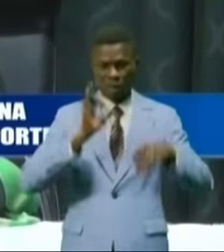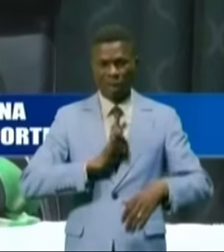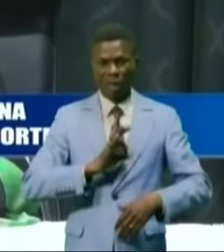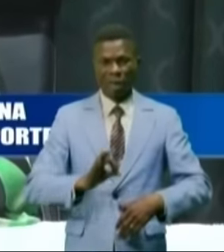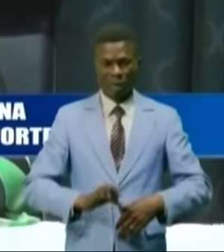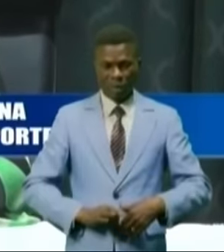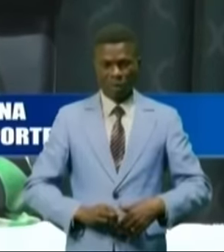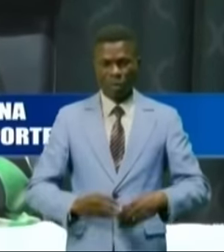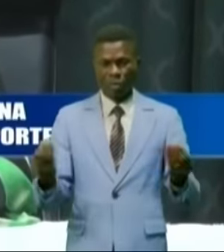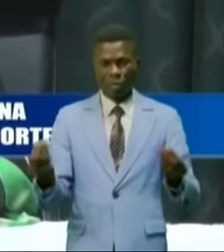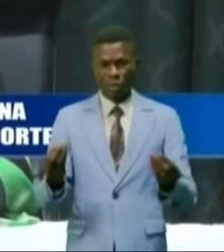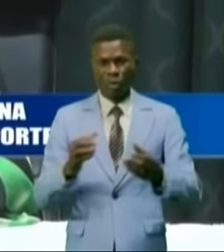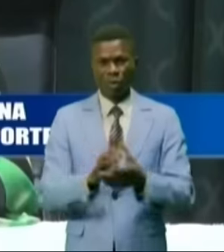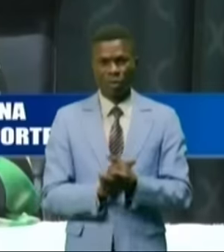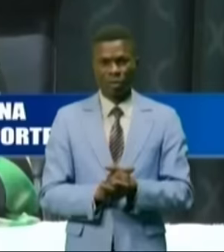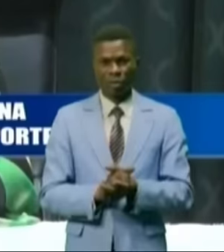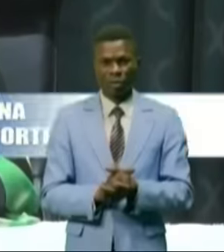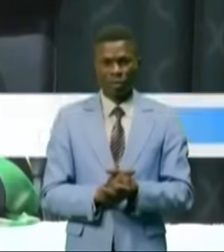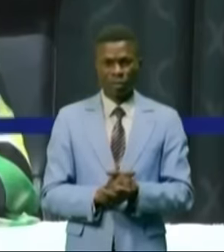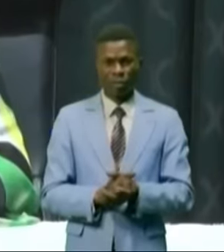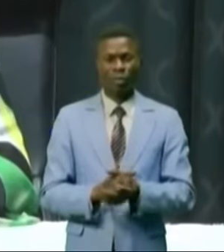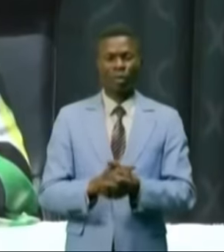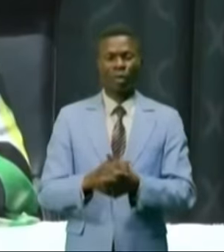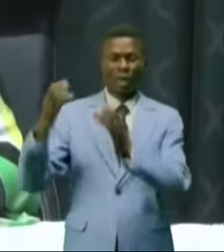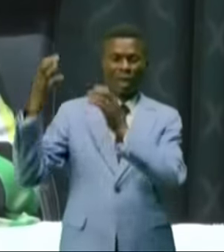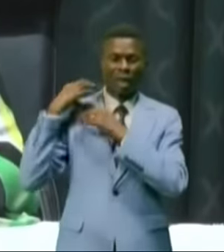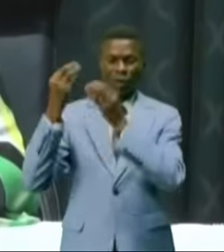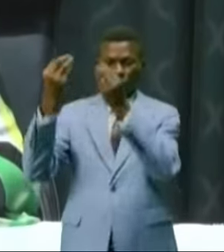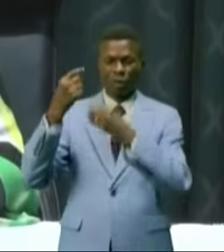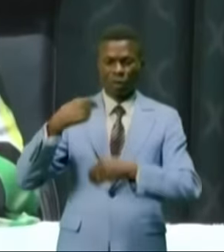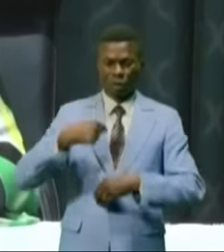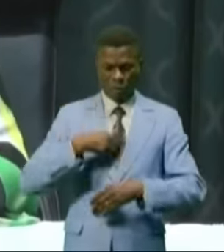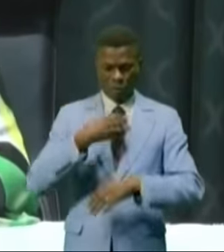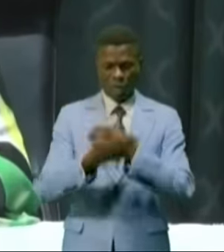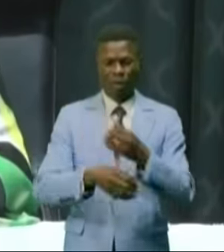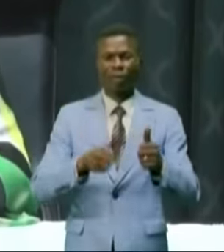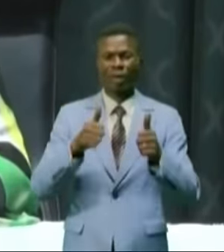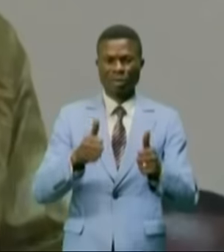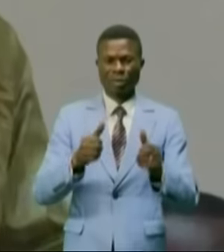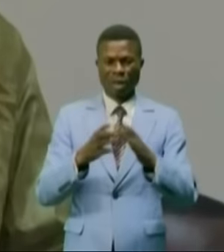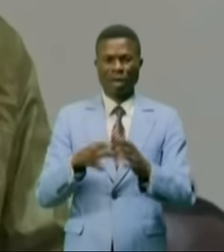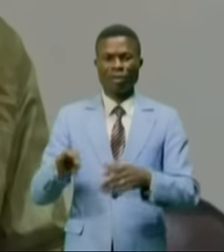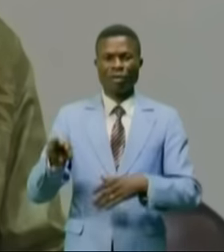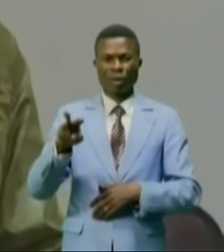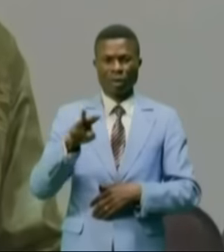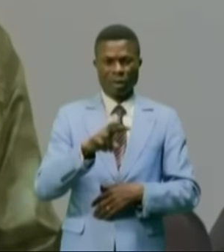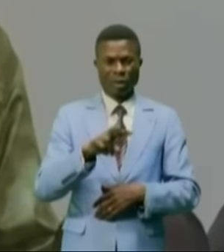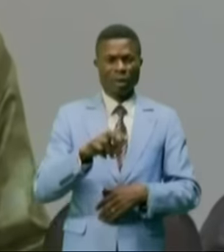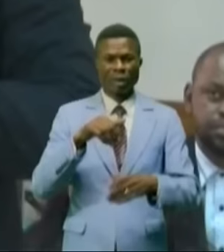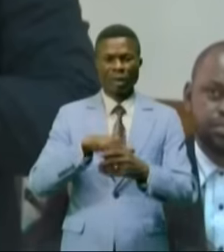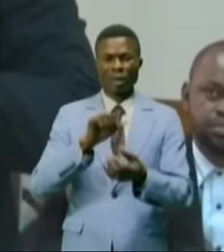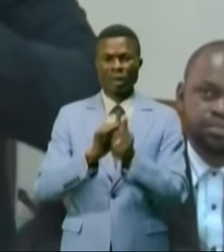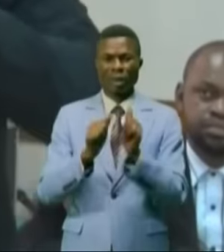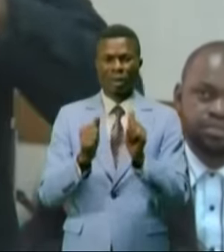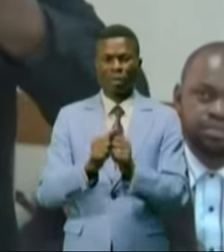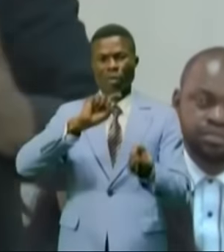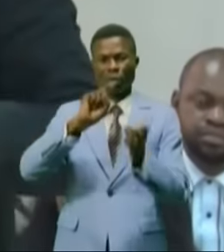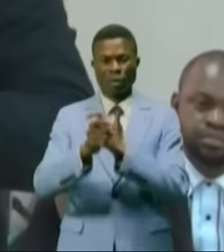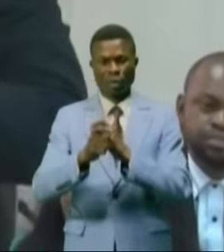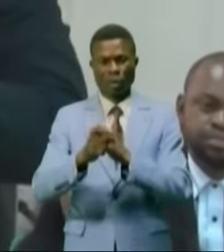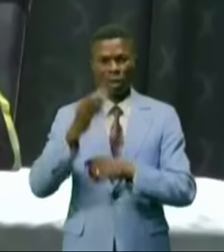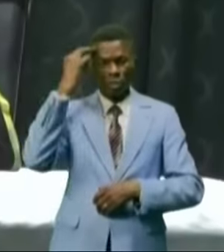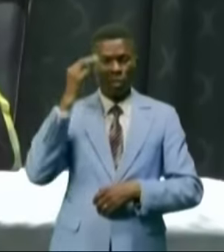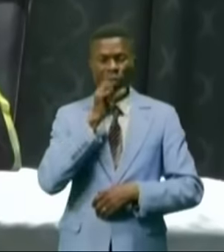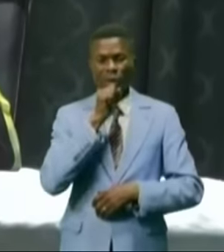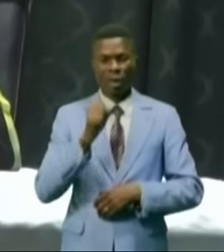que le Saint-Esprit m'avait convaincu qu'il était le Jésus de la RSC. Dans le chapitre des réformes, la ministre